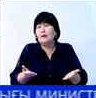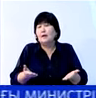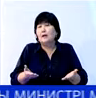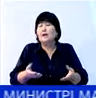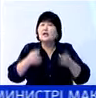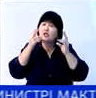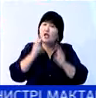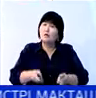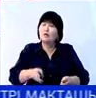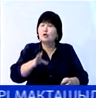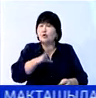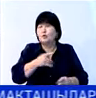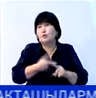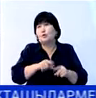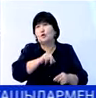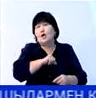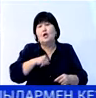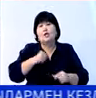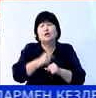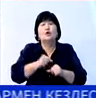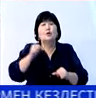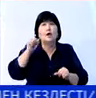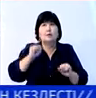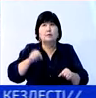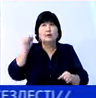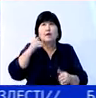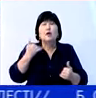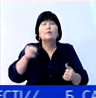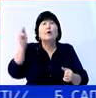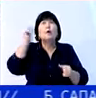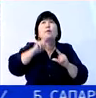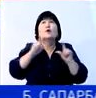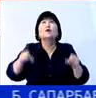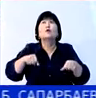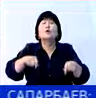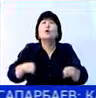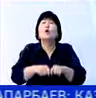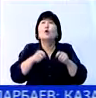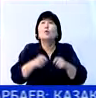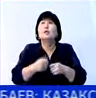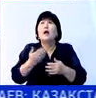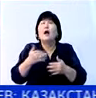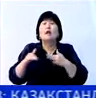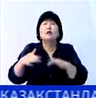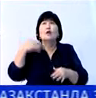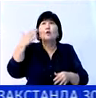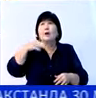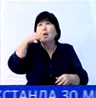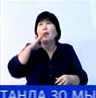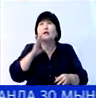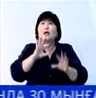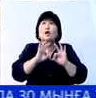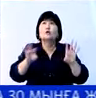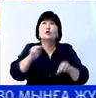қылмыстың жәбірленушісі болмаса қылмысты өзі жасауы белгілі екенін білесіздер. Бүгінде білім ордаларында құқық бұзушылықтарының алдын алу мақсатында ата-аналарға